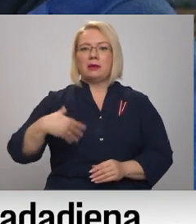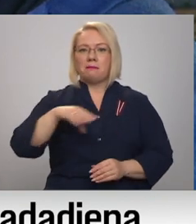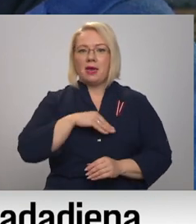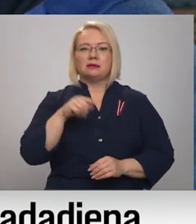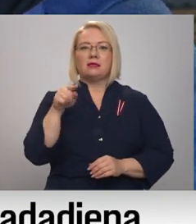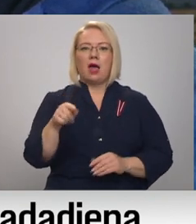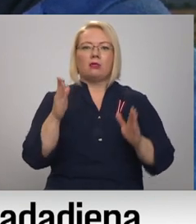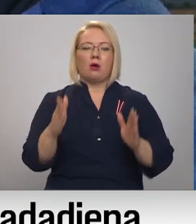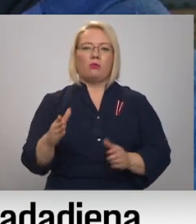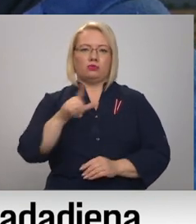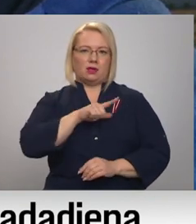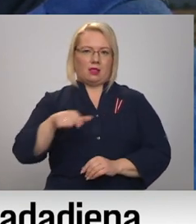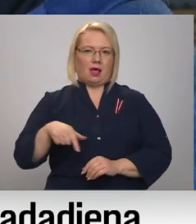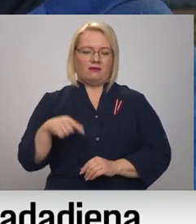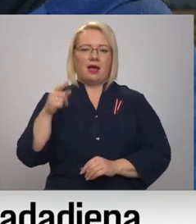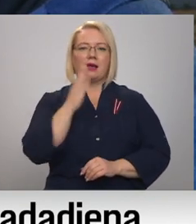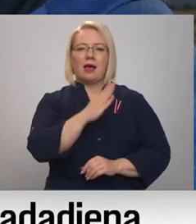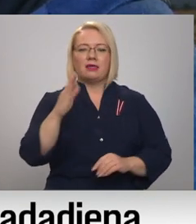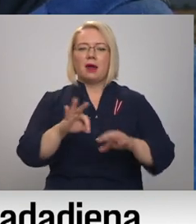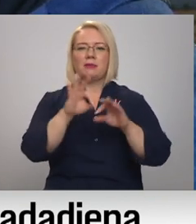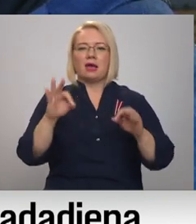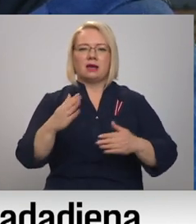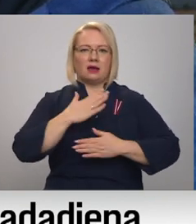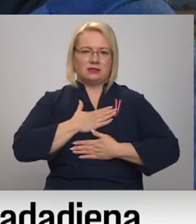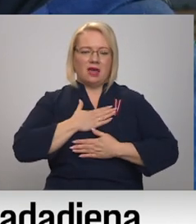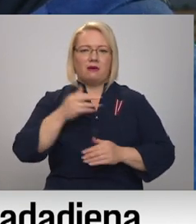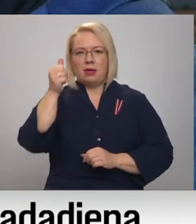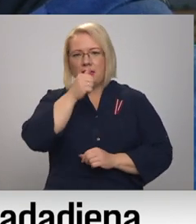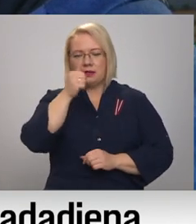Katram jāsāk ar sevi un neticēsiet, bet pēc pāris gadiem jūs redzēsiet.